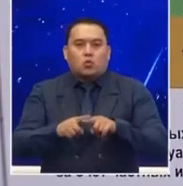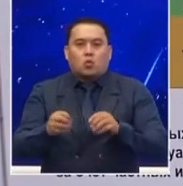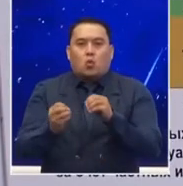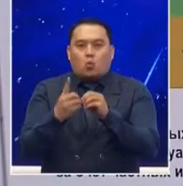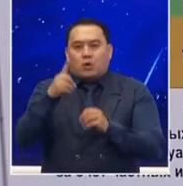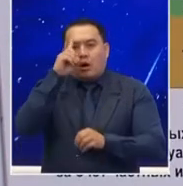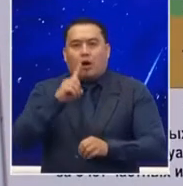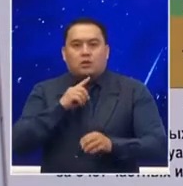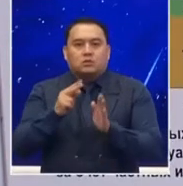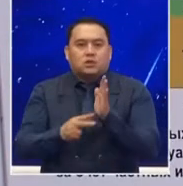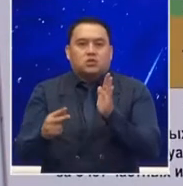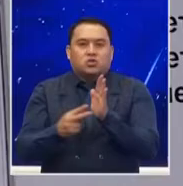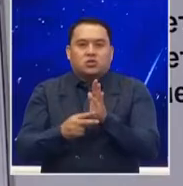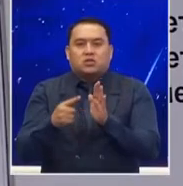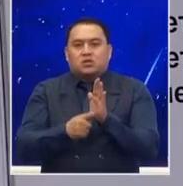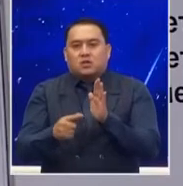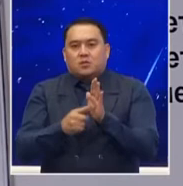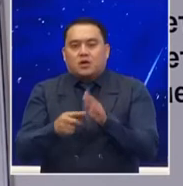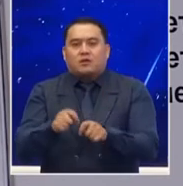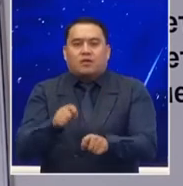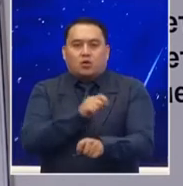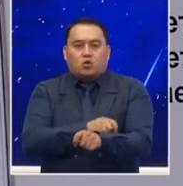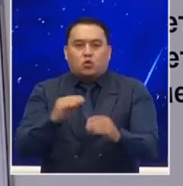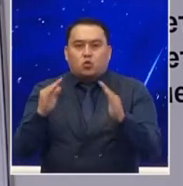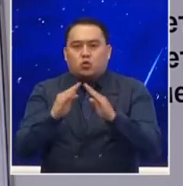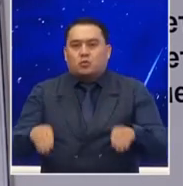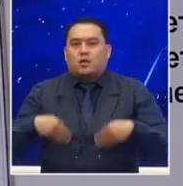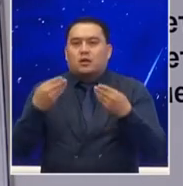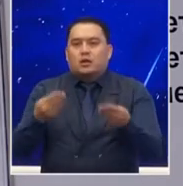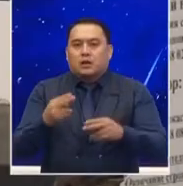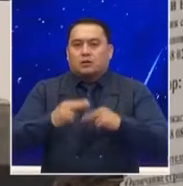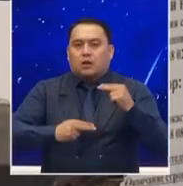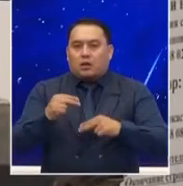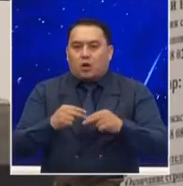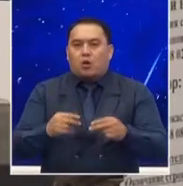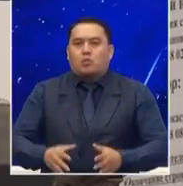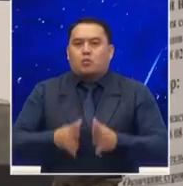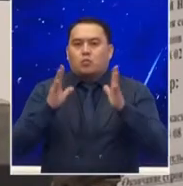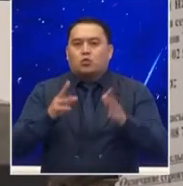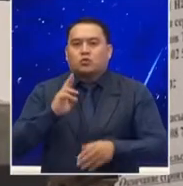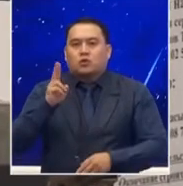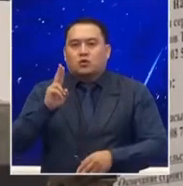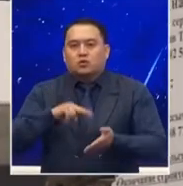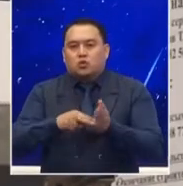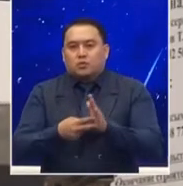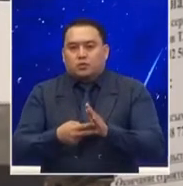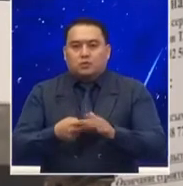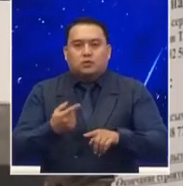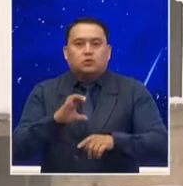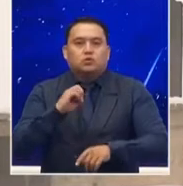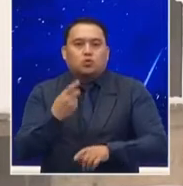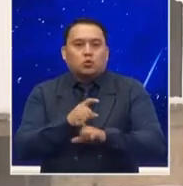11 айда 87,8 мың шаршы метр баспана салыныпты. Алдағы жоспар тіпті ауқымды. Тұрғын үйлер құрылысы